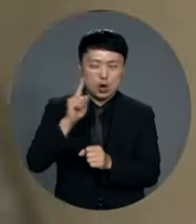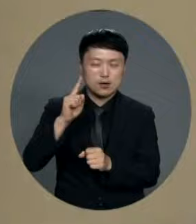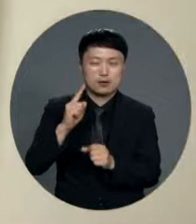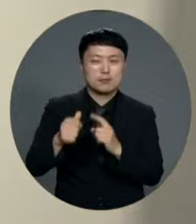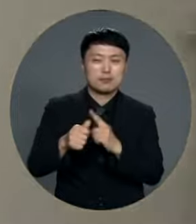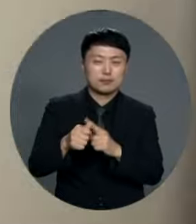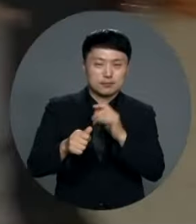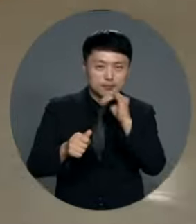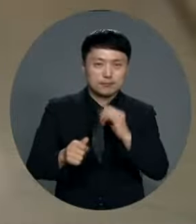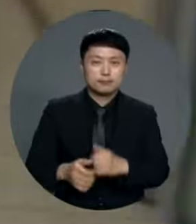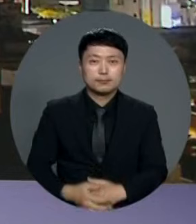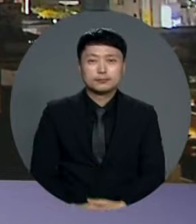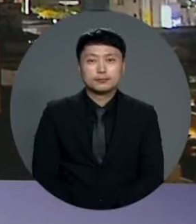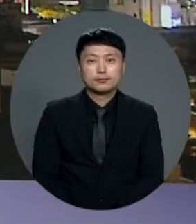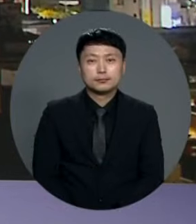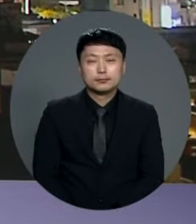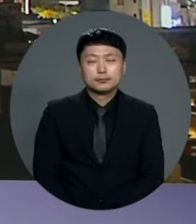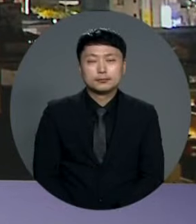반발했습니다.